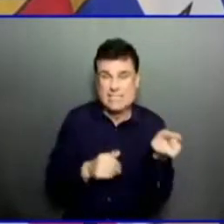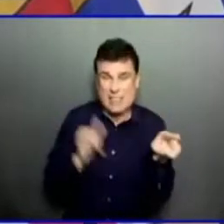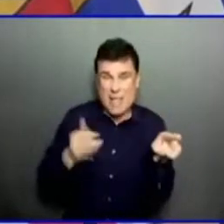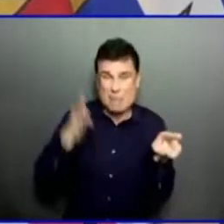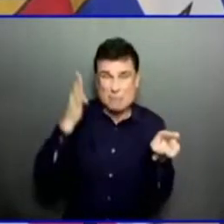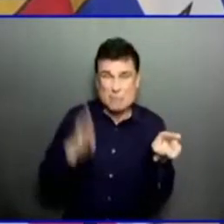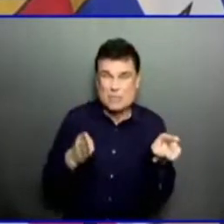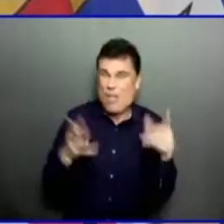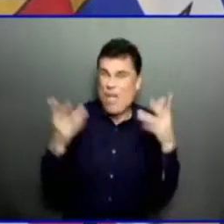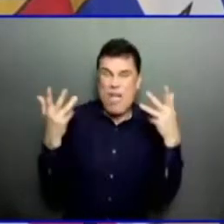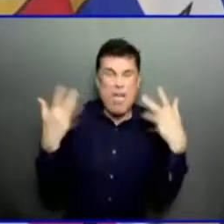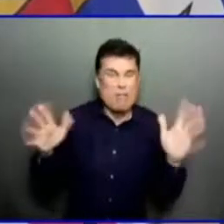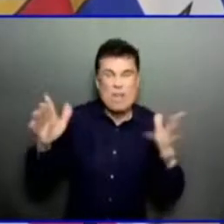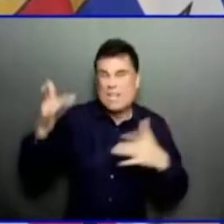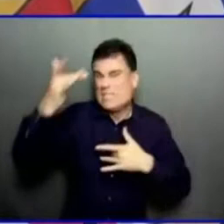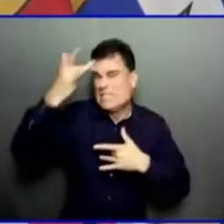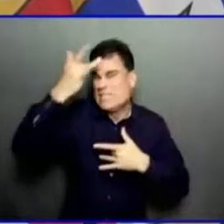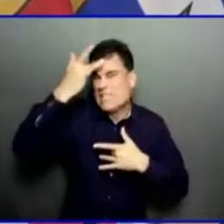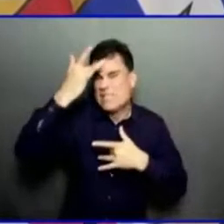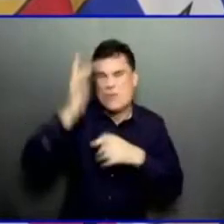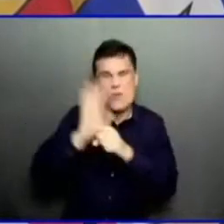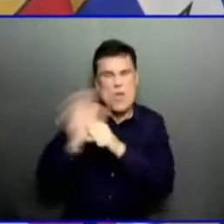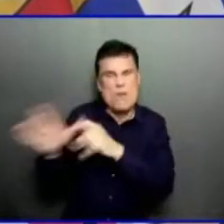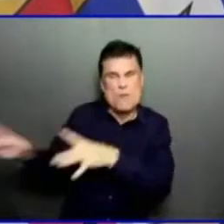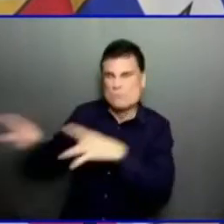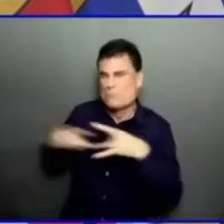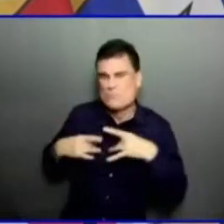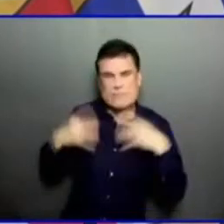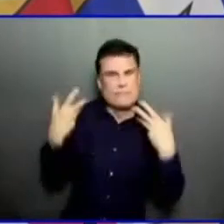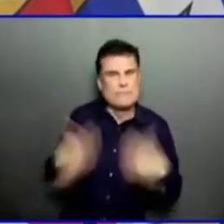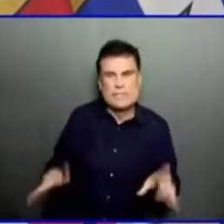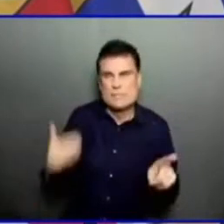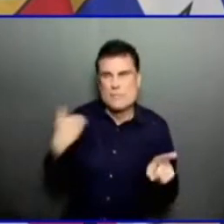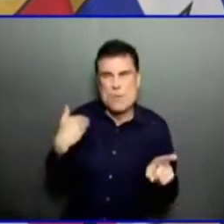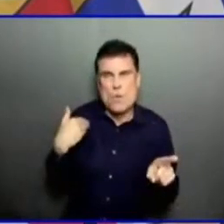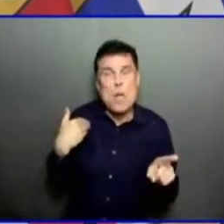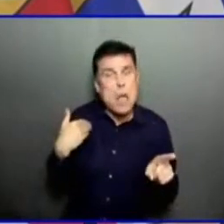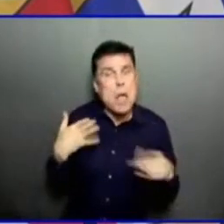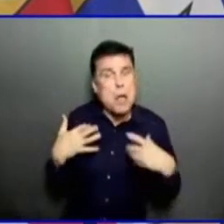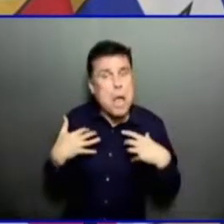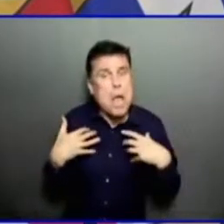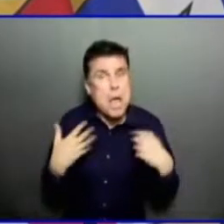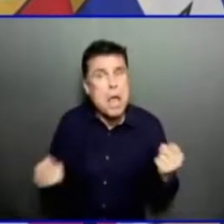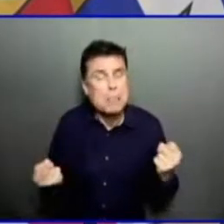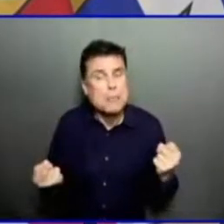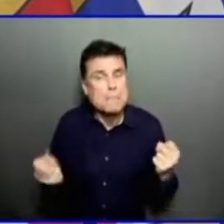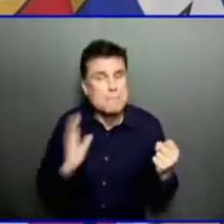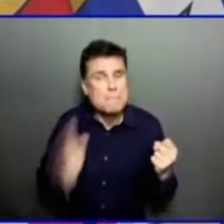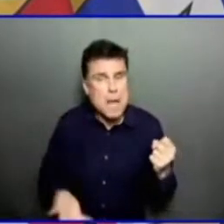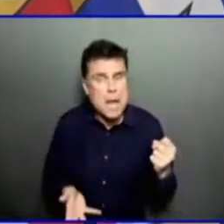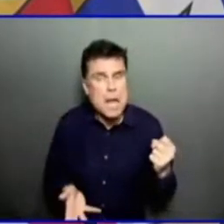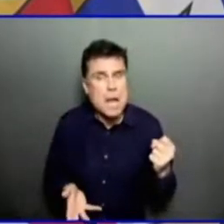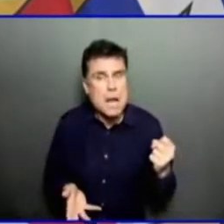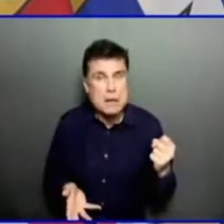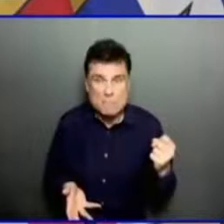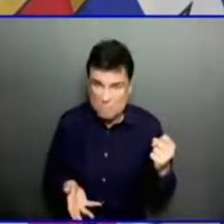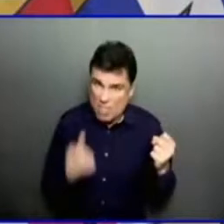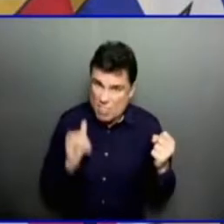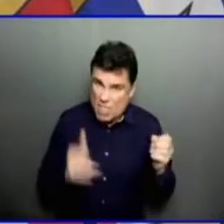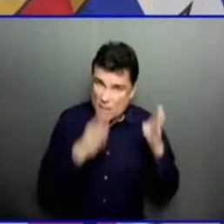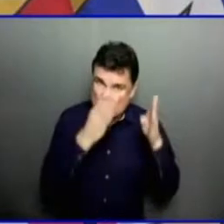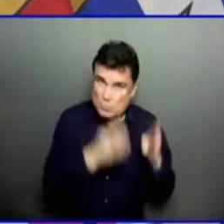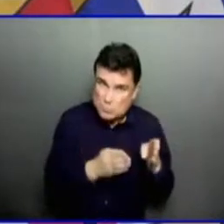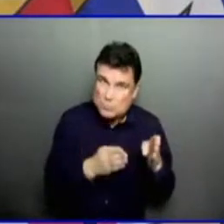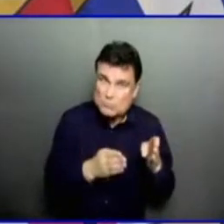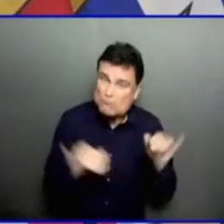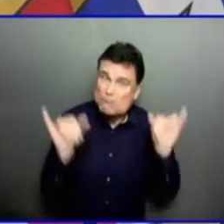wave? 这个问题问得很好。他说这个长期护理院，我想问一下你们的这个疫苗计划，对这些老年人，